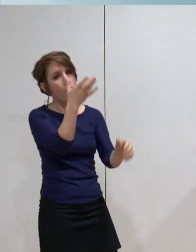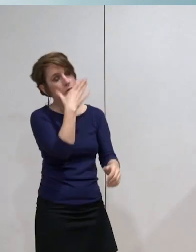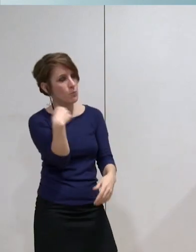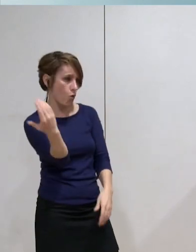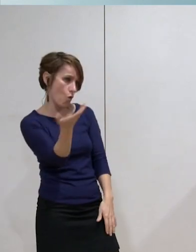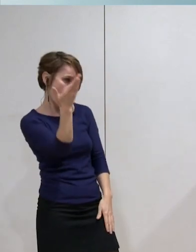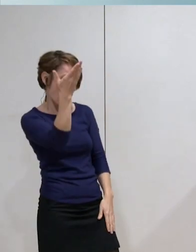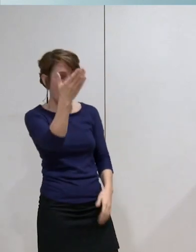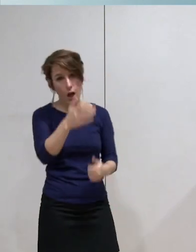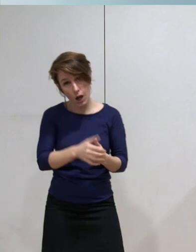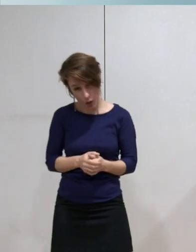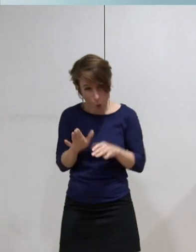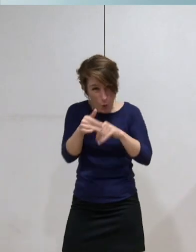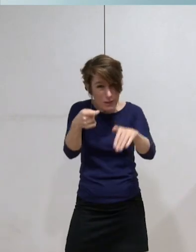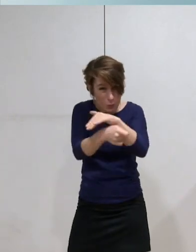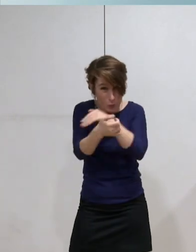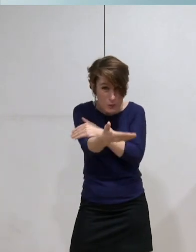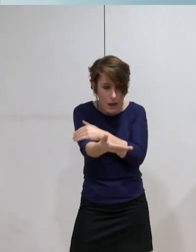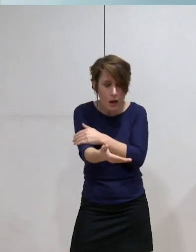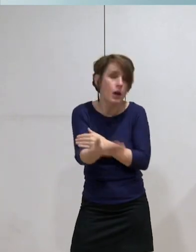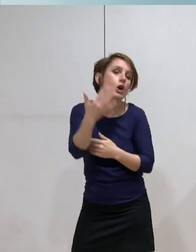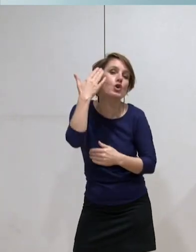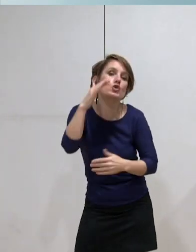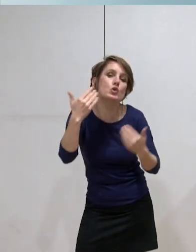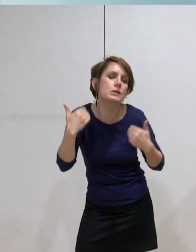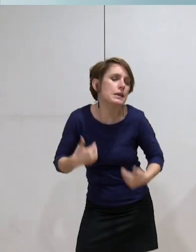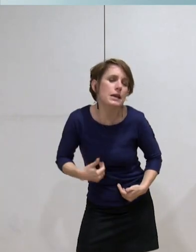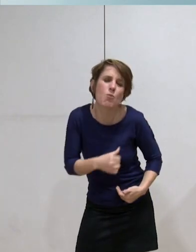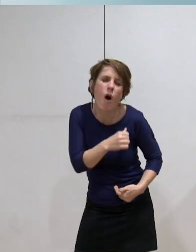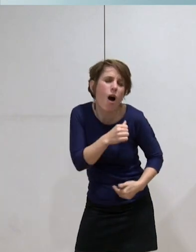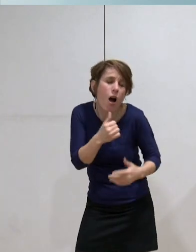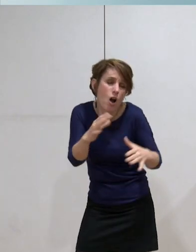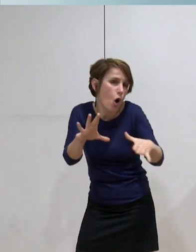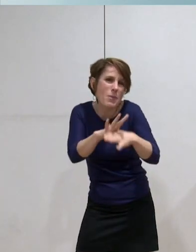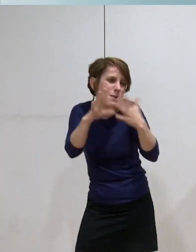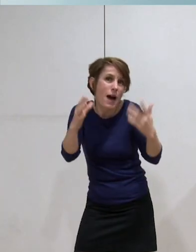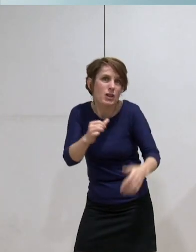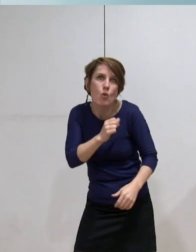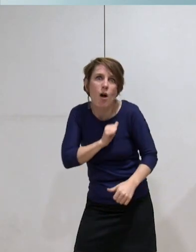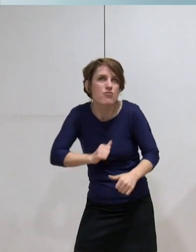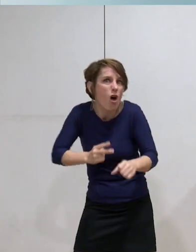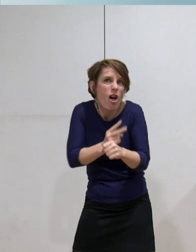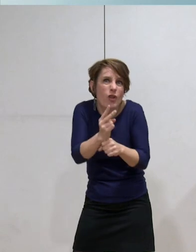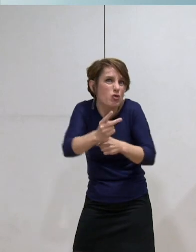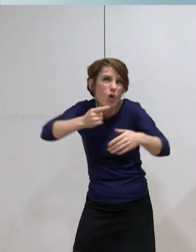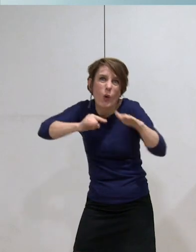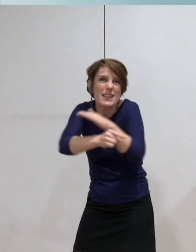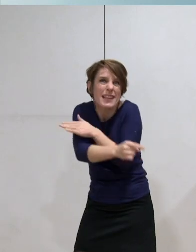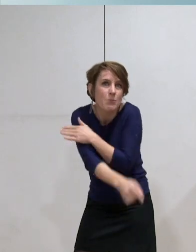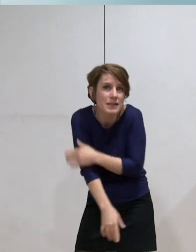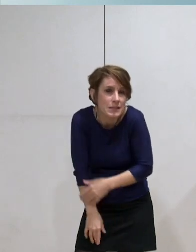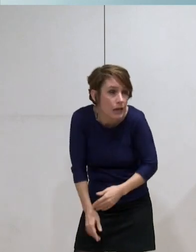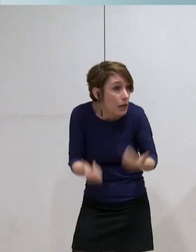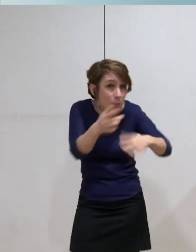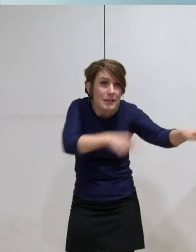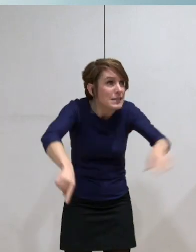passe je sais que je vais passer pour un dangereux extrémiste je le sais mais c'est vous qui avez montré la